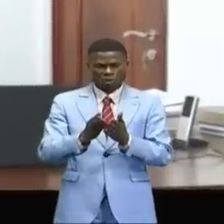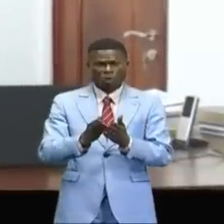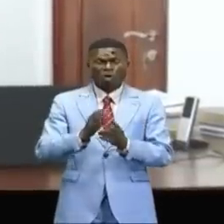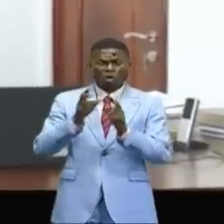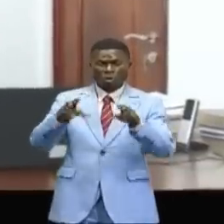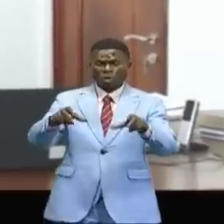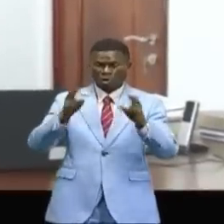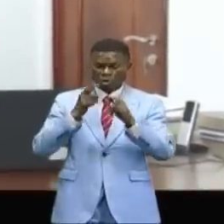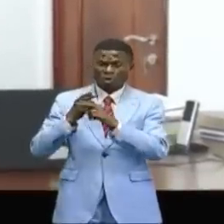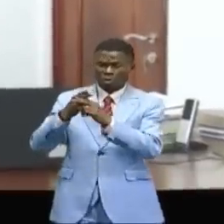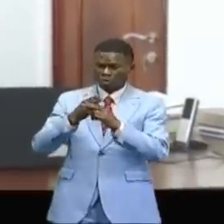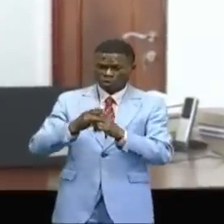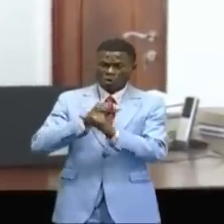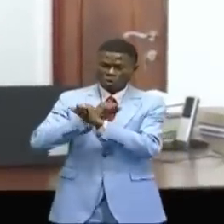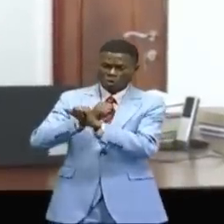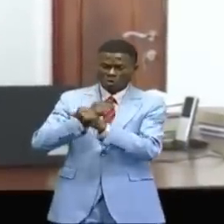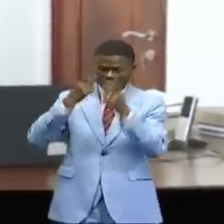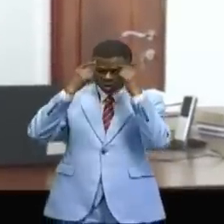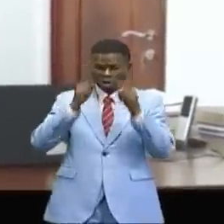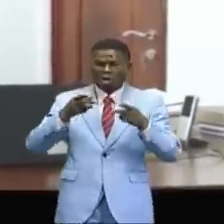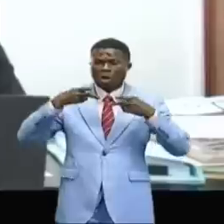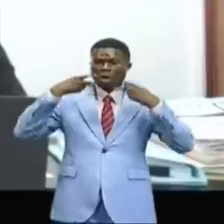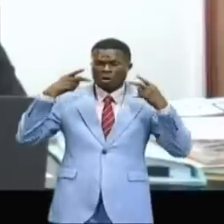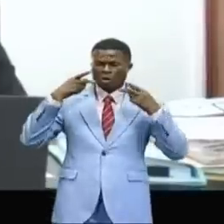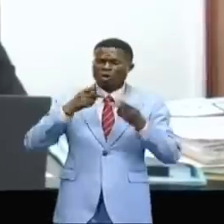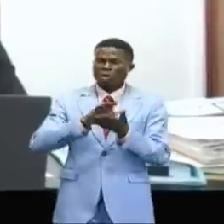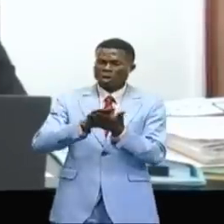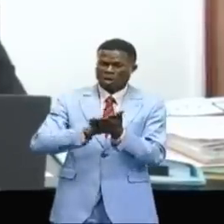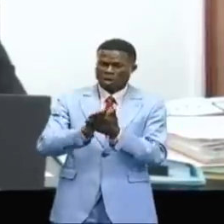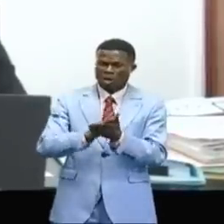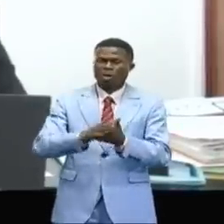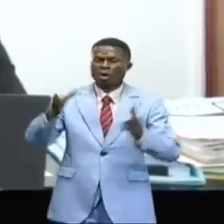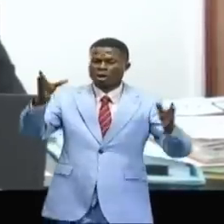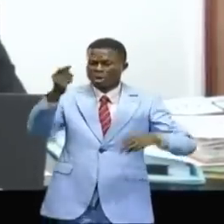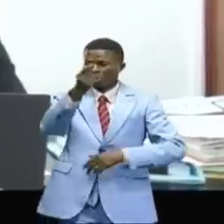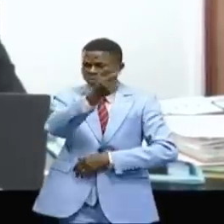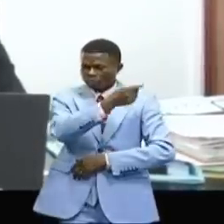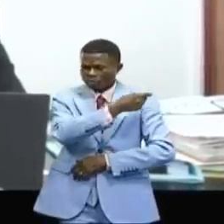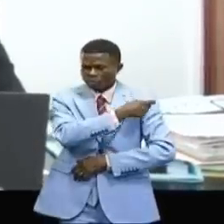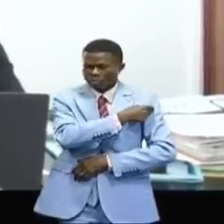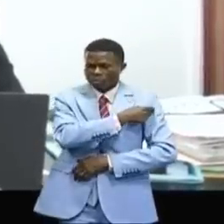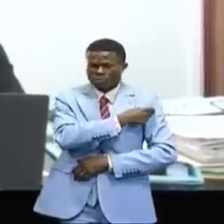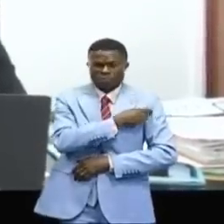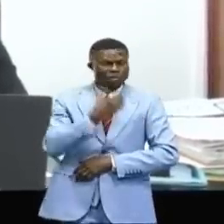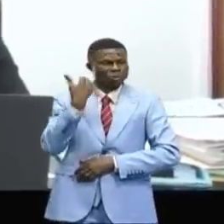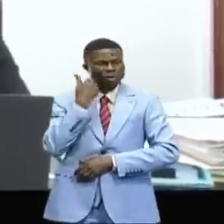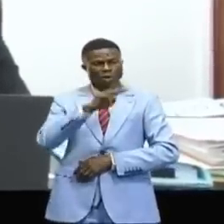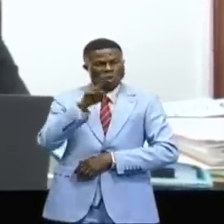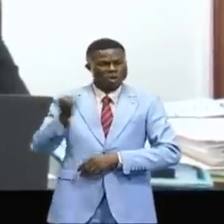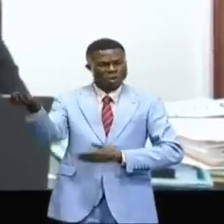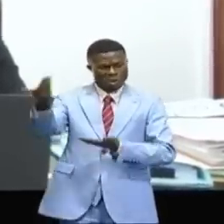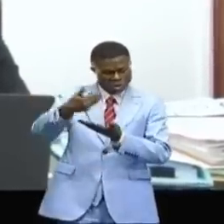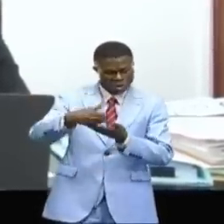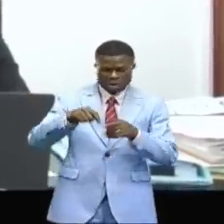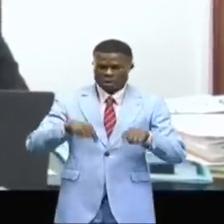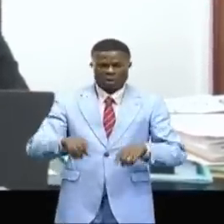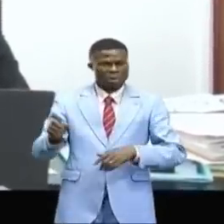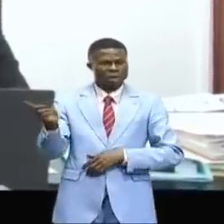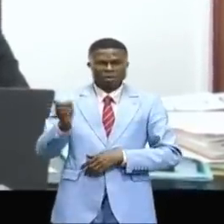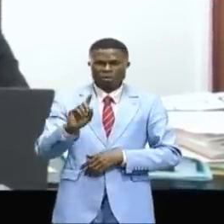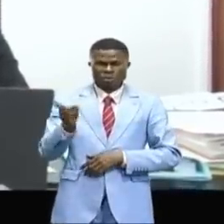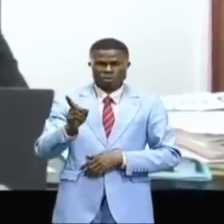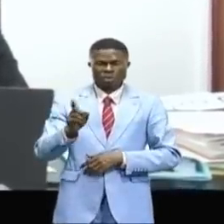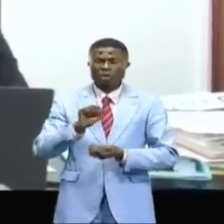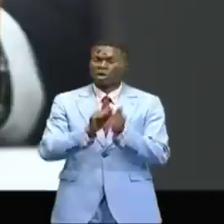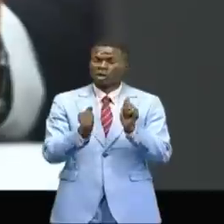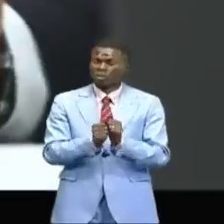vigilance et à observer les mesures barrières et accéder à la vaccination pour éviter une prochaine vague ou minimiser son impact au cas où